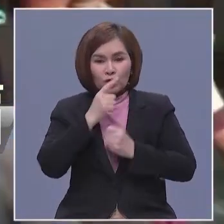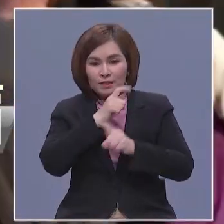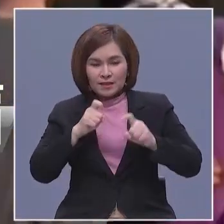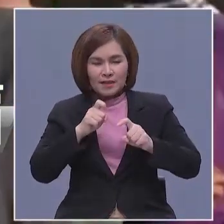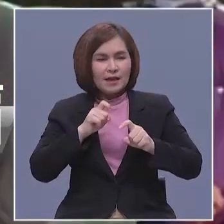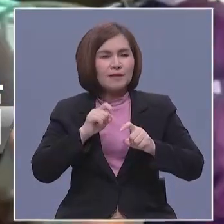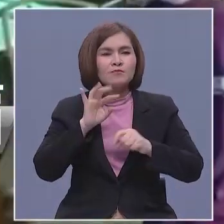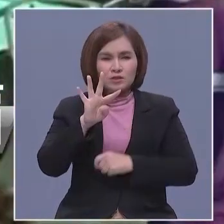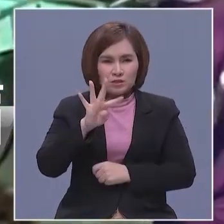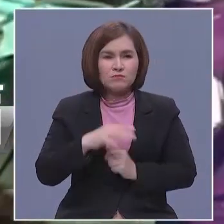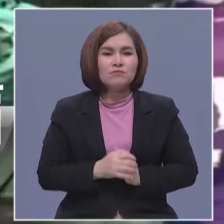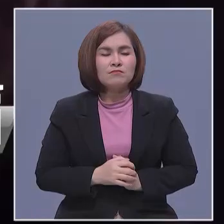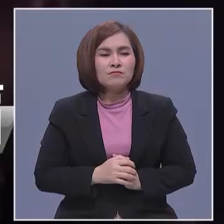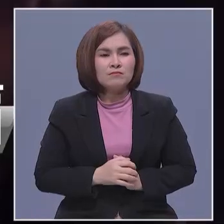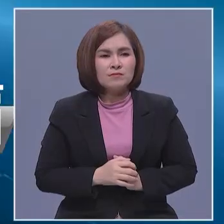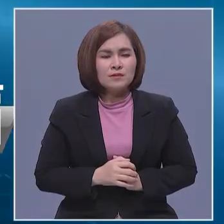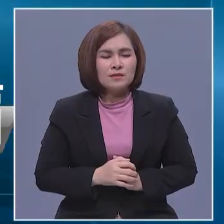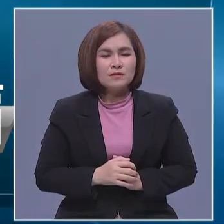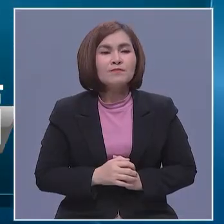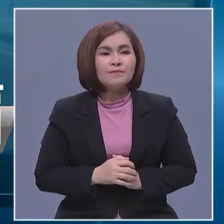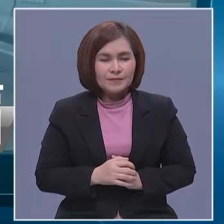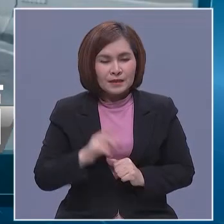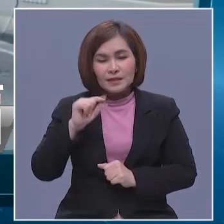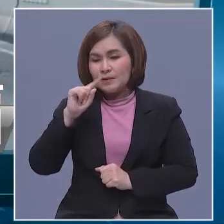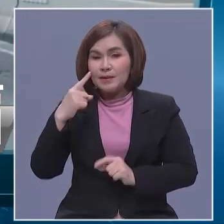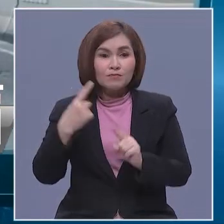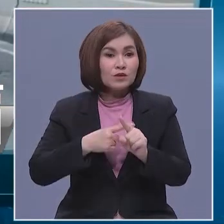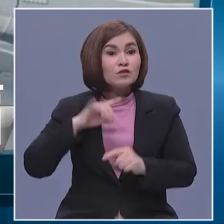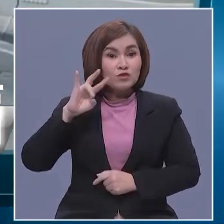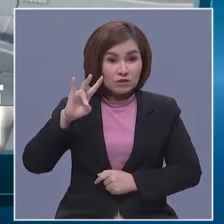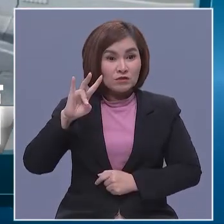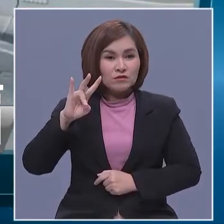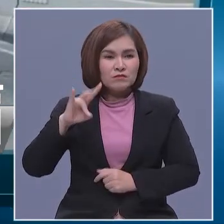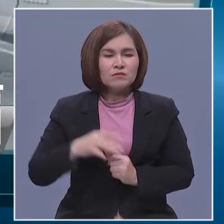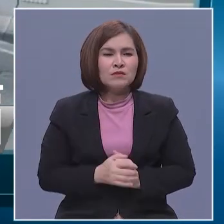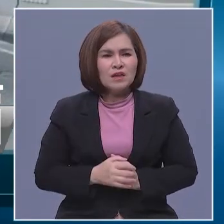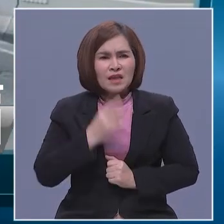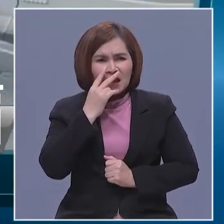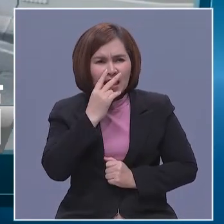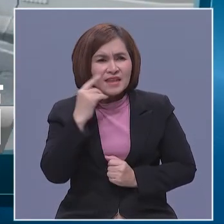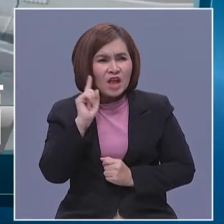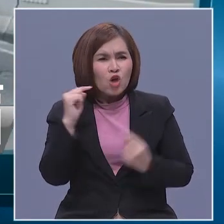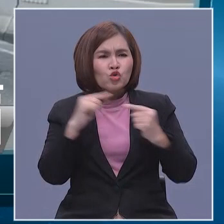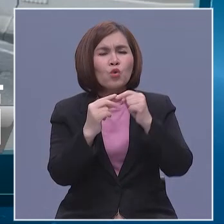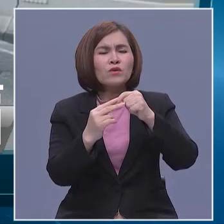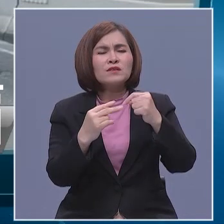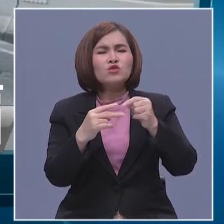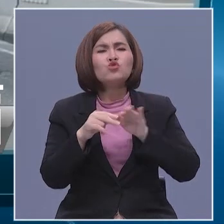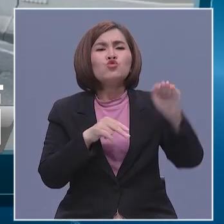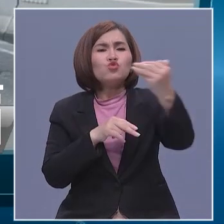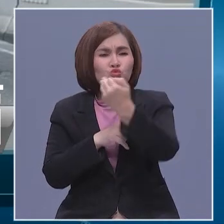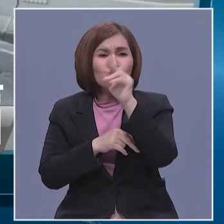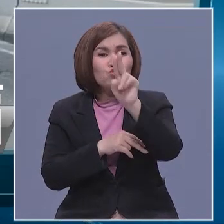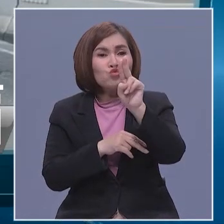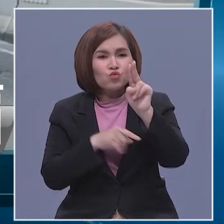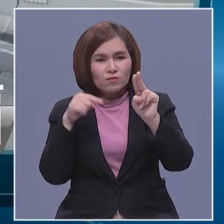4คันยังไม่หมดกลางปีมาอีก21กรกฎาคมพบรอยแตกร้าวบนสะพานกลับรถหน้าห้